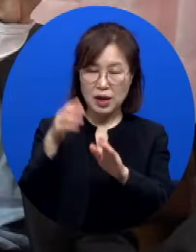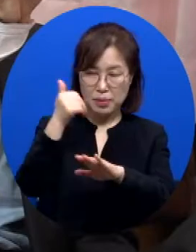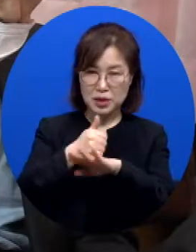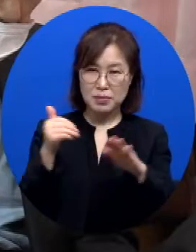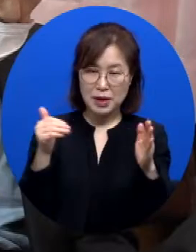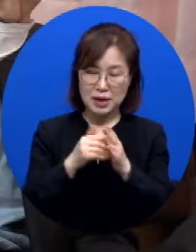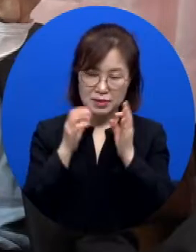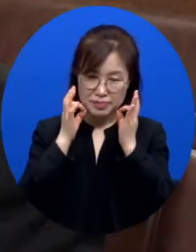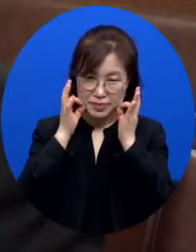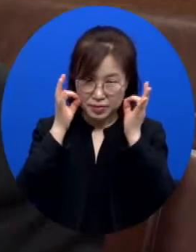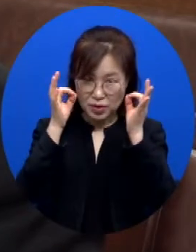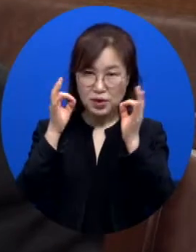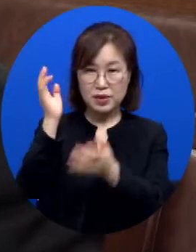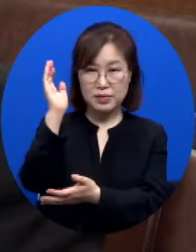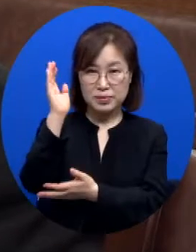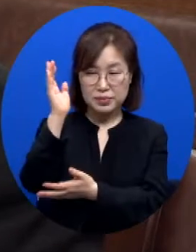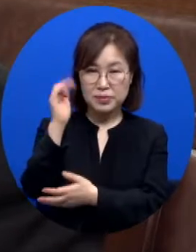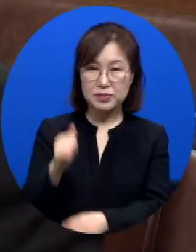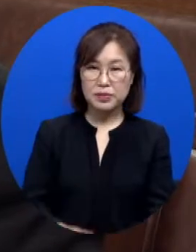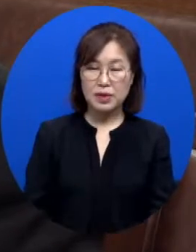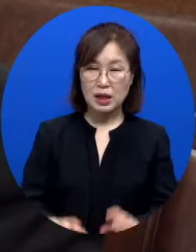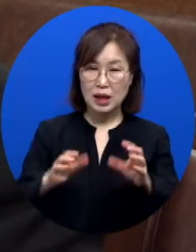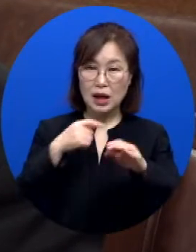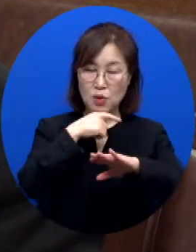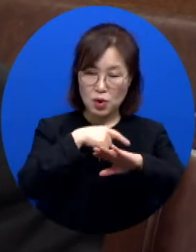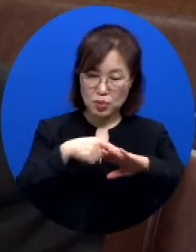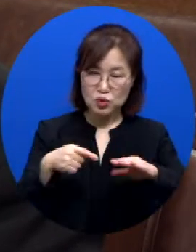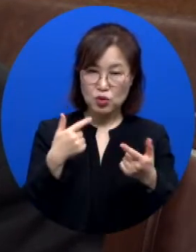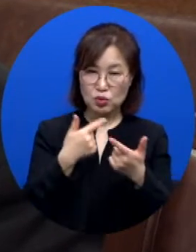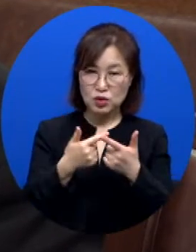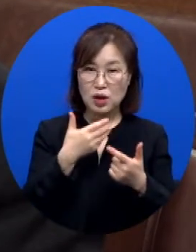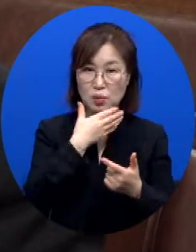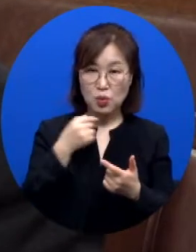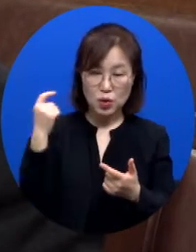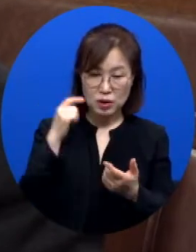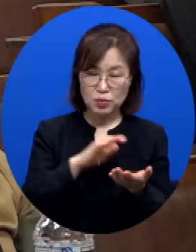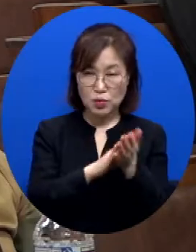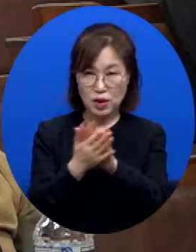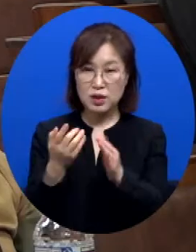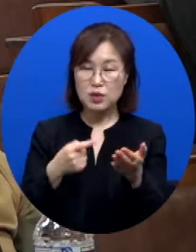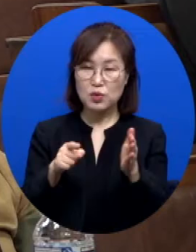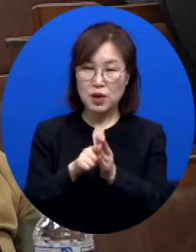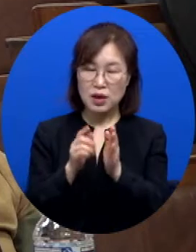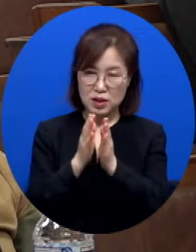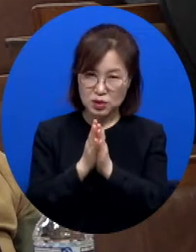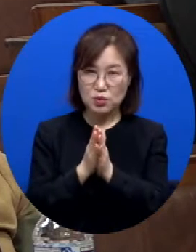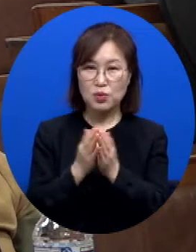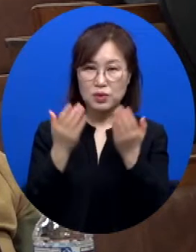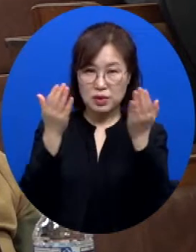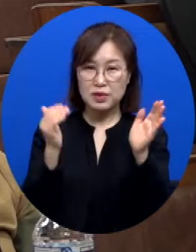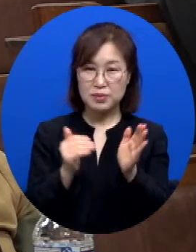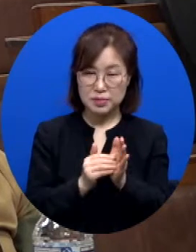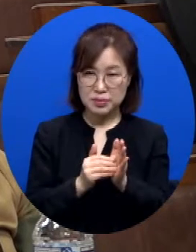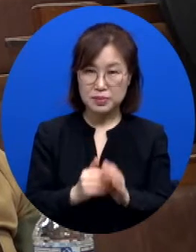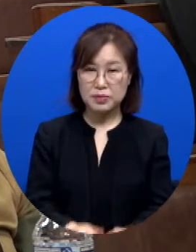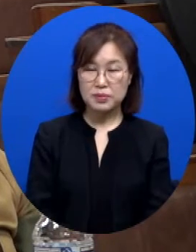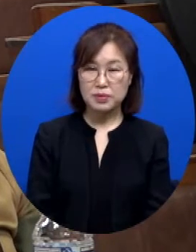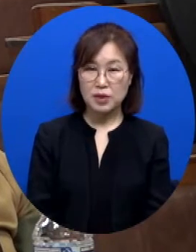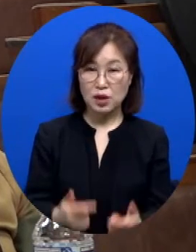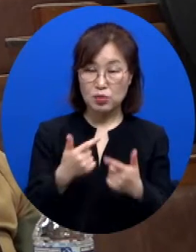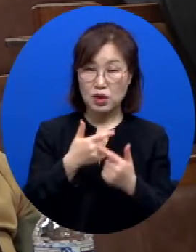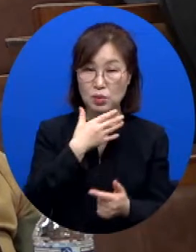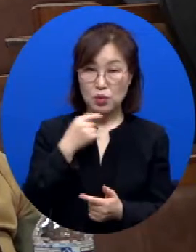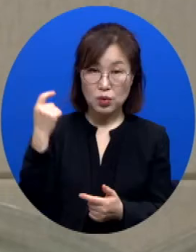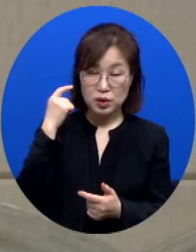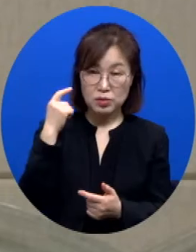다 라고 말씀을 전해 시며 나라와 민족 우산 복음화를 위해 함께 기도하는 시간을 가졌습니다 부산 복음화